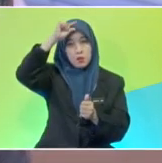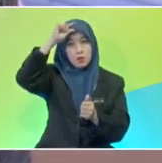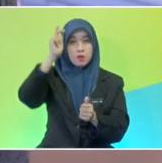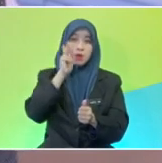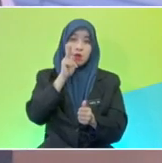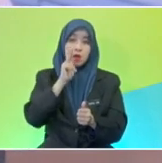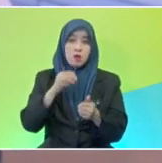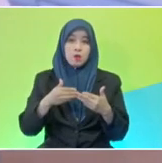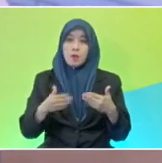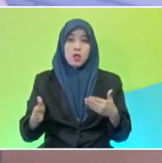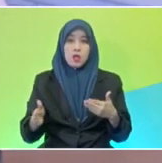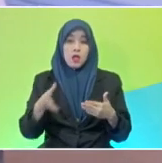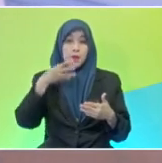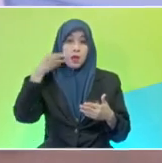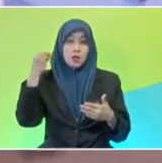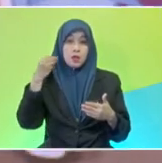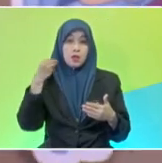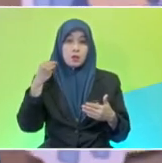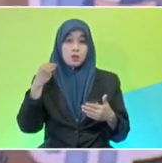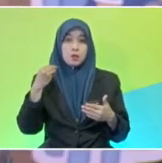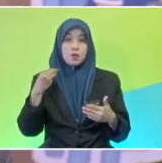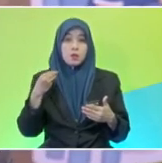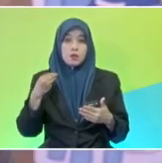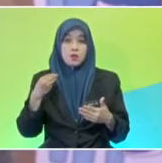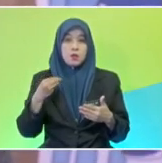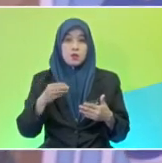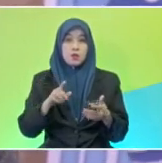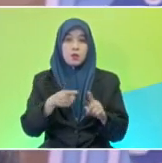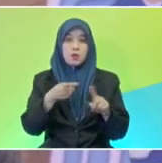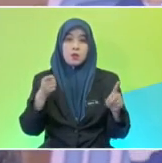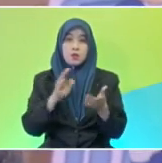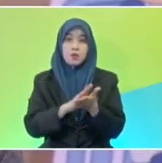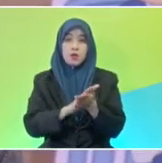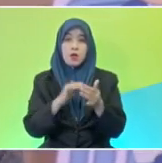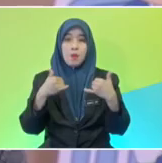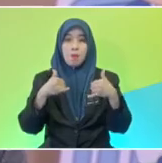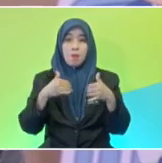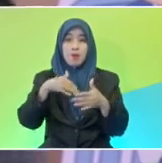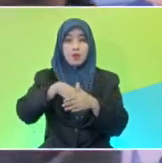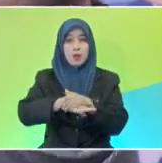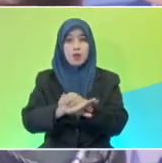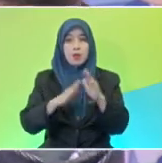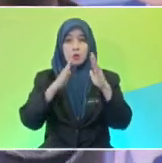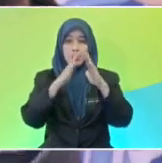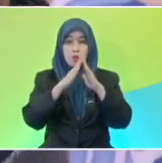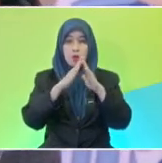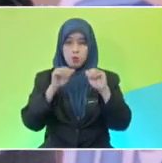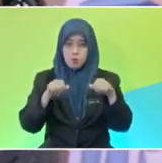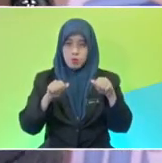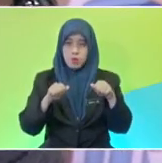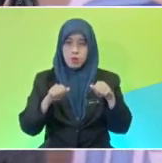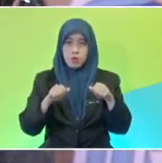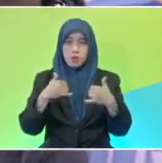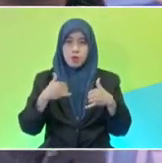lepas balik sekolah lah cikgu kan? Ya, betul. Nampak tak dia bermain dekat dalam rumah. Kita masih boleh main pada waktu tengah